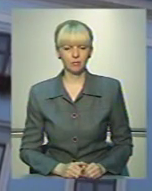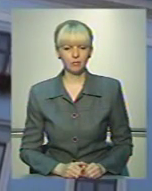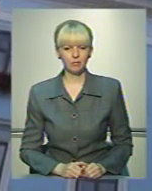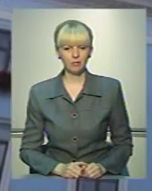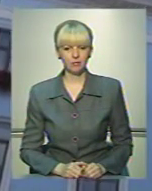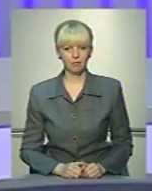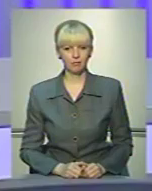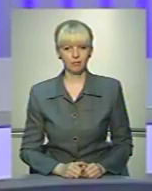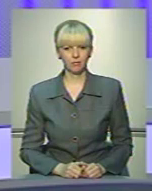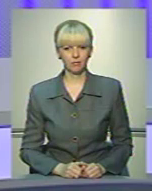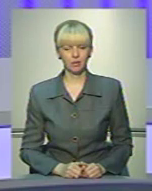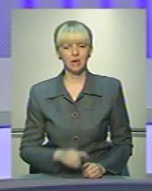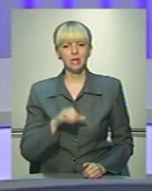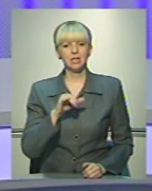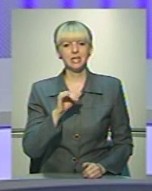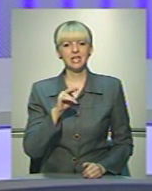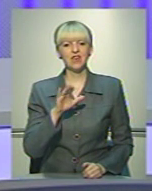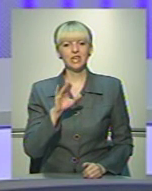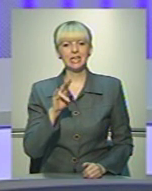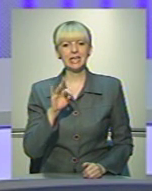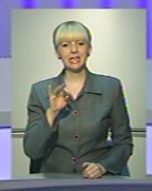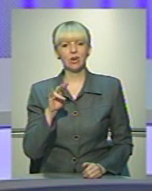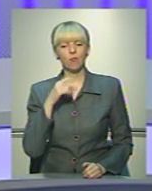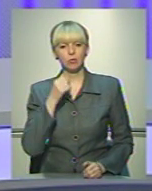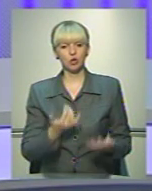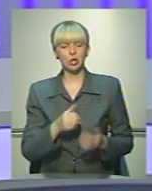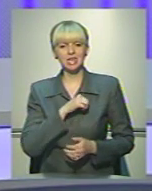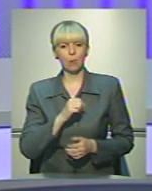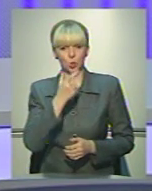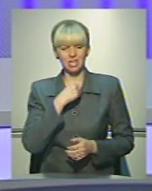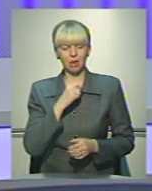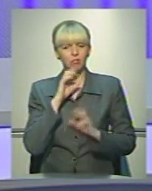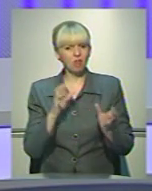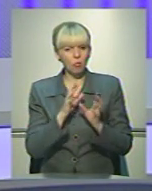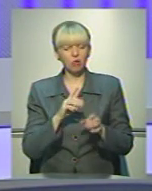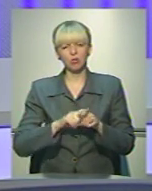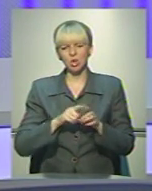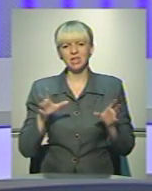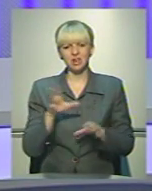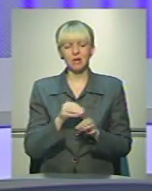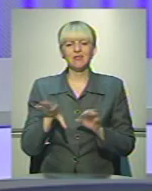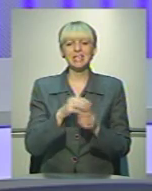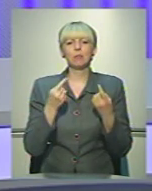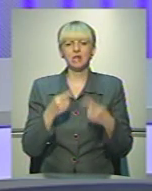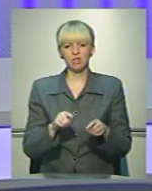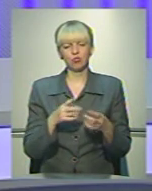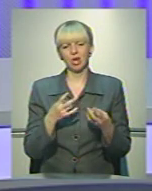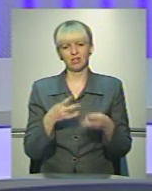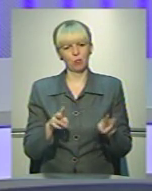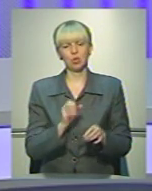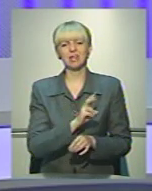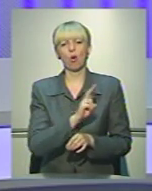телеканал «Буковина». Стівен Кінг казав, якщо сам про себе не подбаєш, скоріш за все, всім іншим вже не буде за